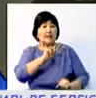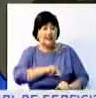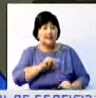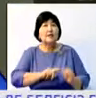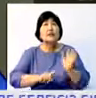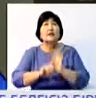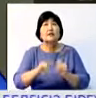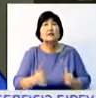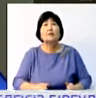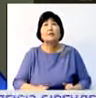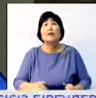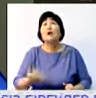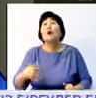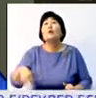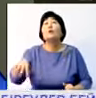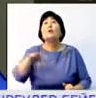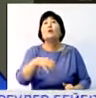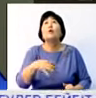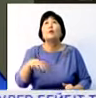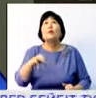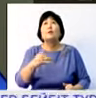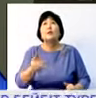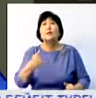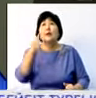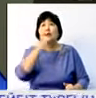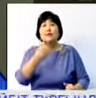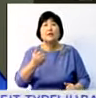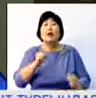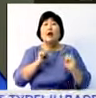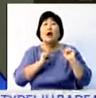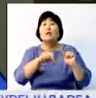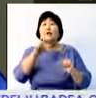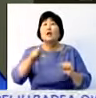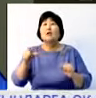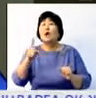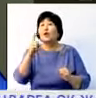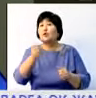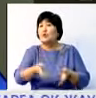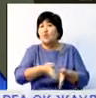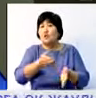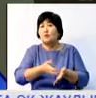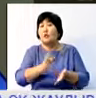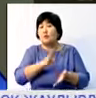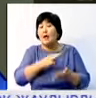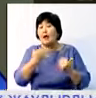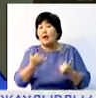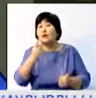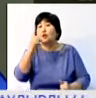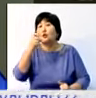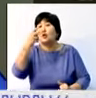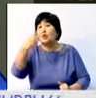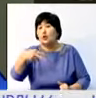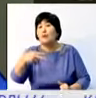кірісіпті. Қызылорда облысы бойынша былтырғы жылы адвокаттардың саны 100-ге жетпеген болса, қазіргі уақытта